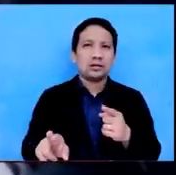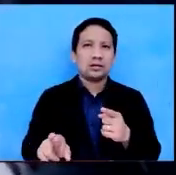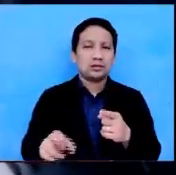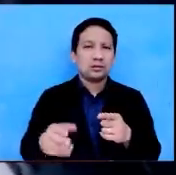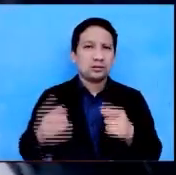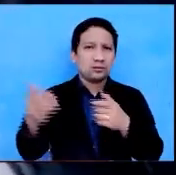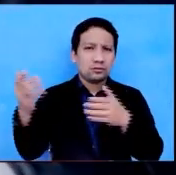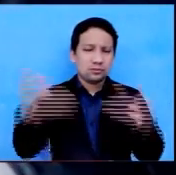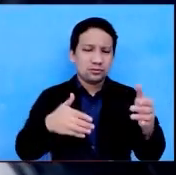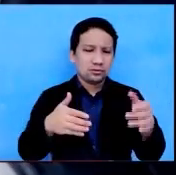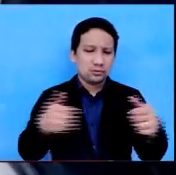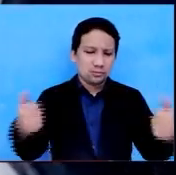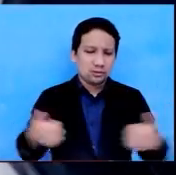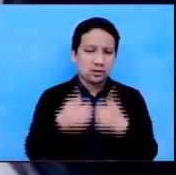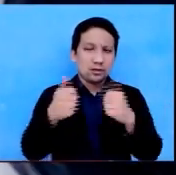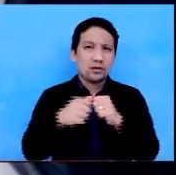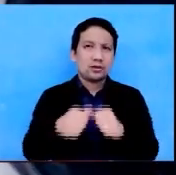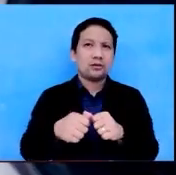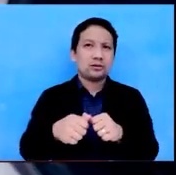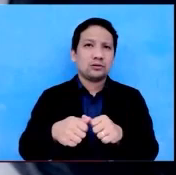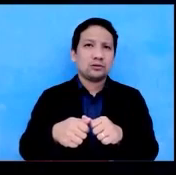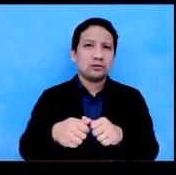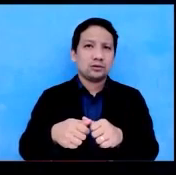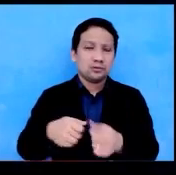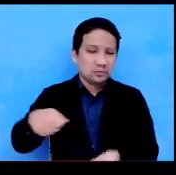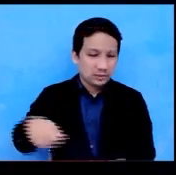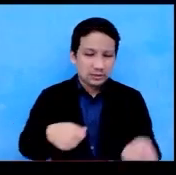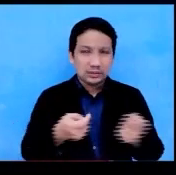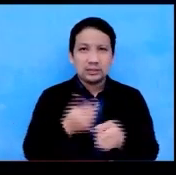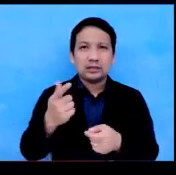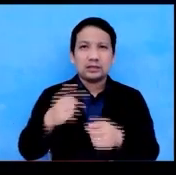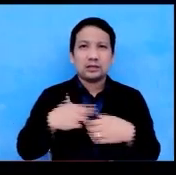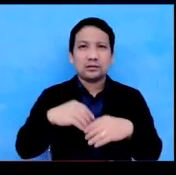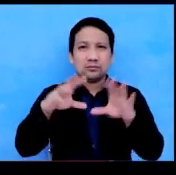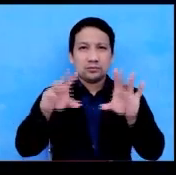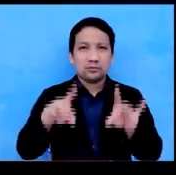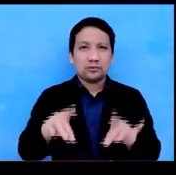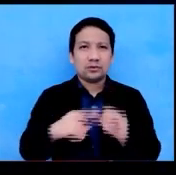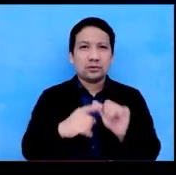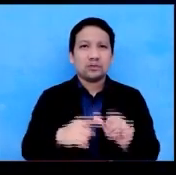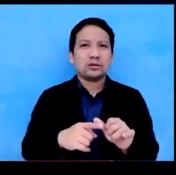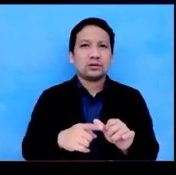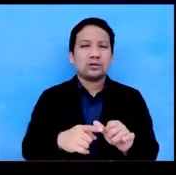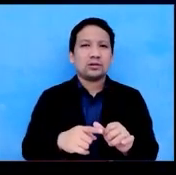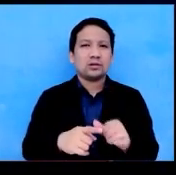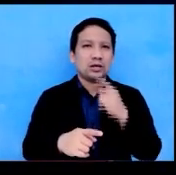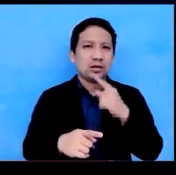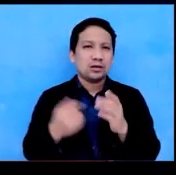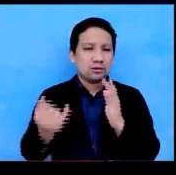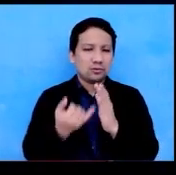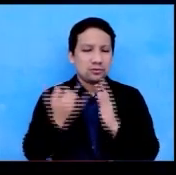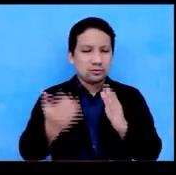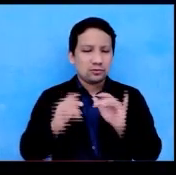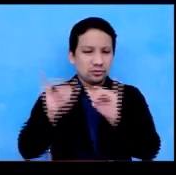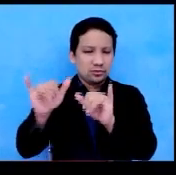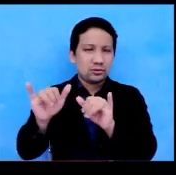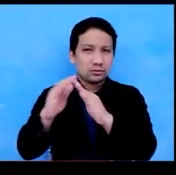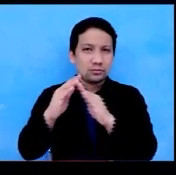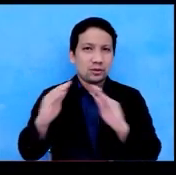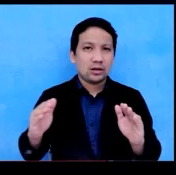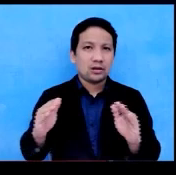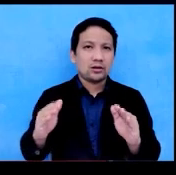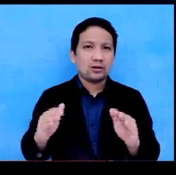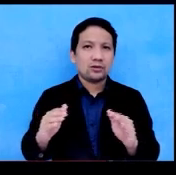ng madisgrasya habang nagtatanggal ng makapal na snow. Ayon sa Reno Gazette Journal, nakatira si Jeremy sa